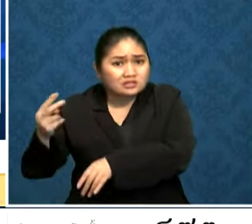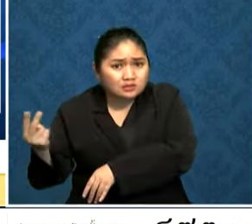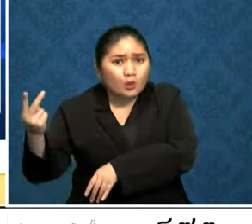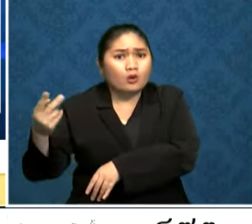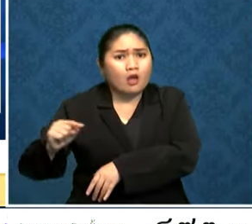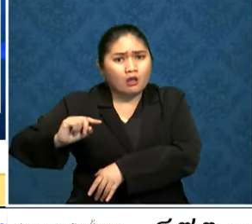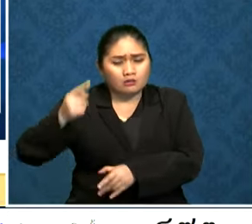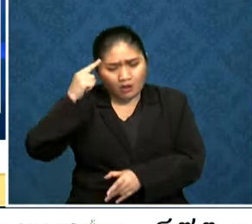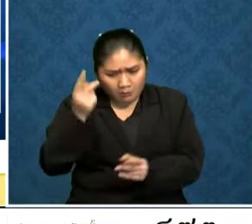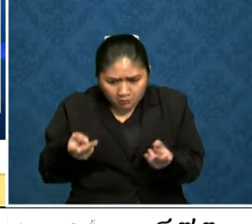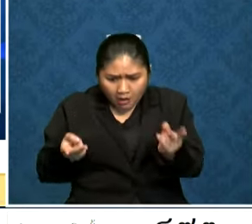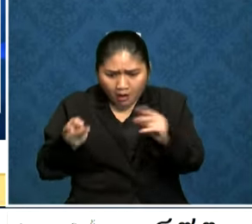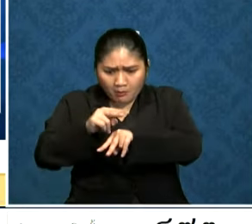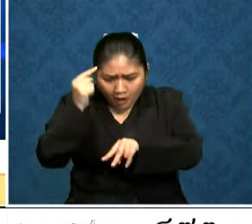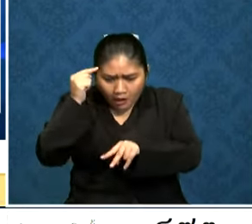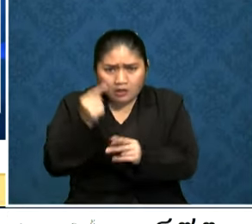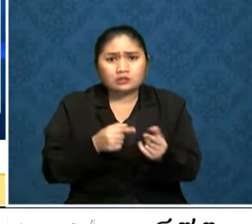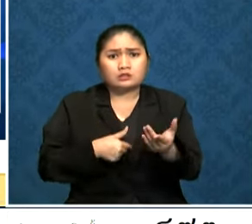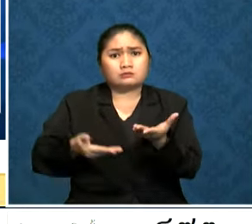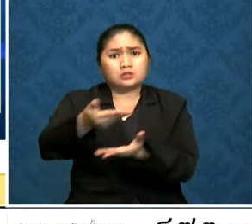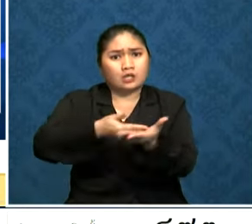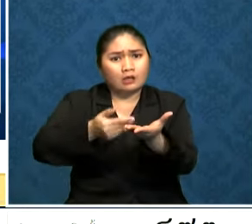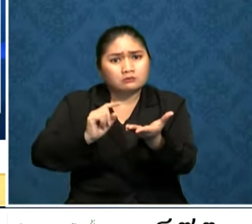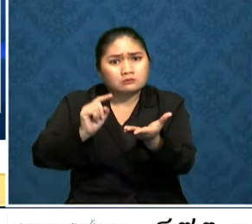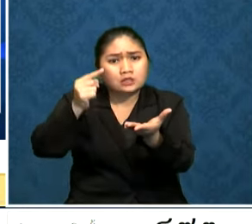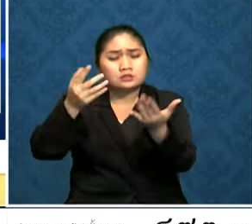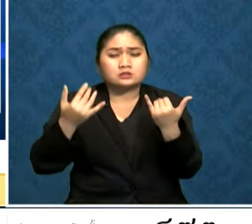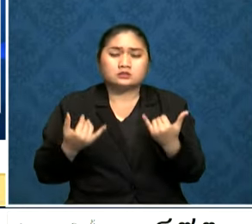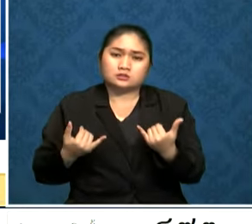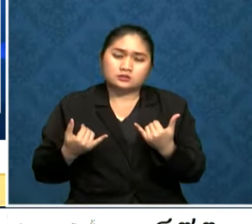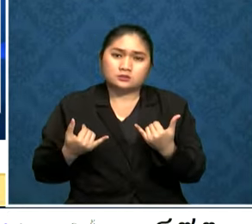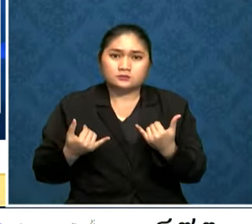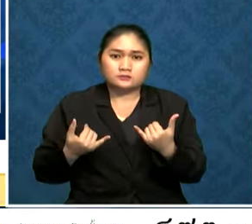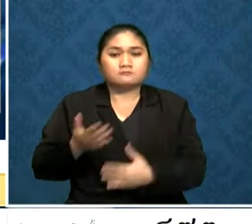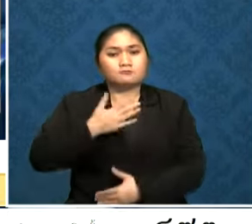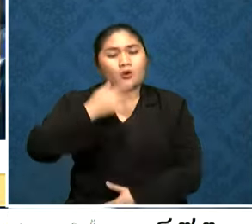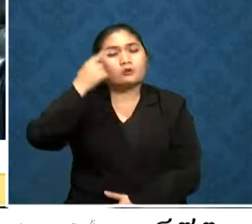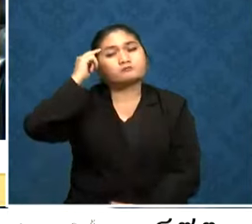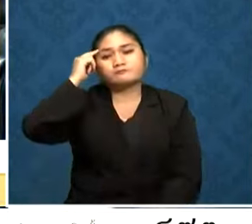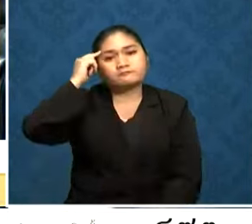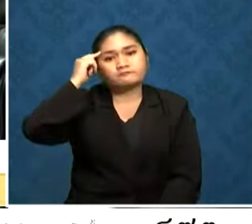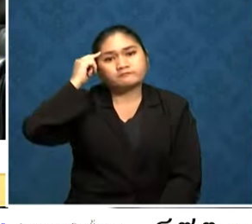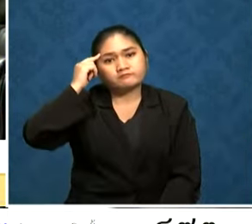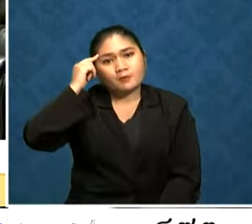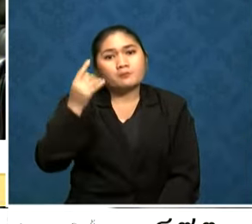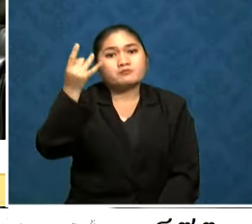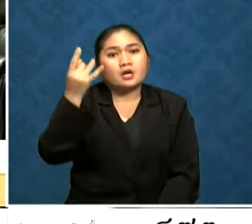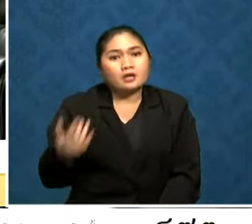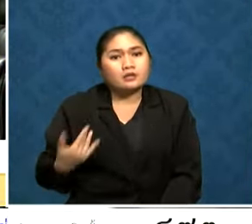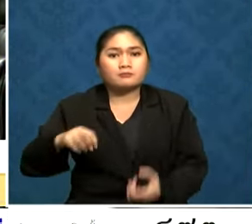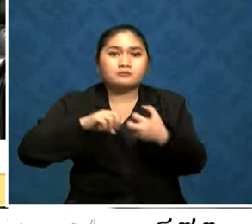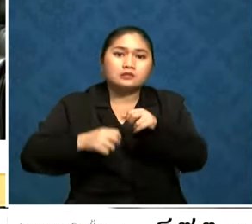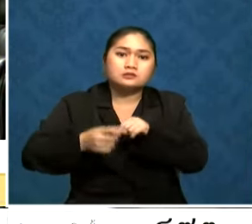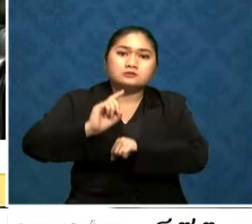ทำใหเราตองมาพิชนากันอยู่ใวันนี้ถ้ปรครัผมไม่รู้หครับวาเหตุการณอะไรในควเวลา